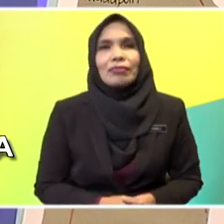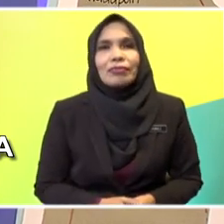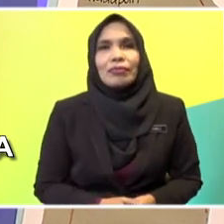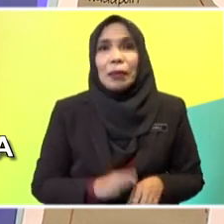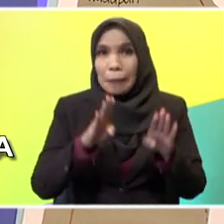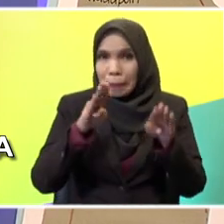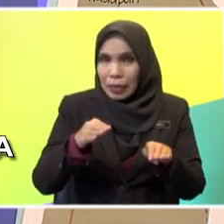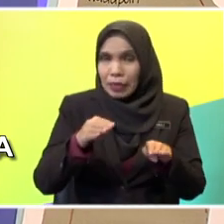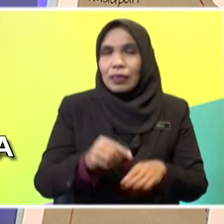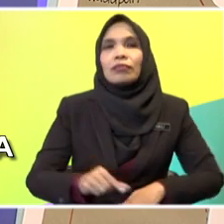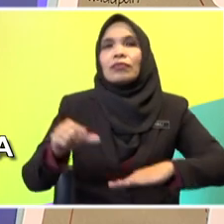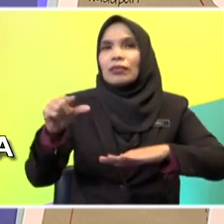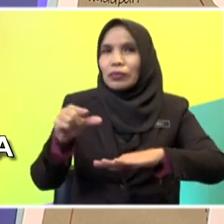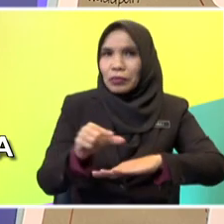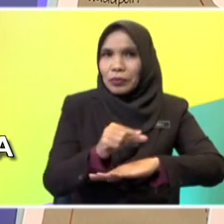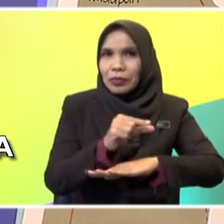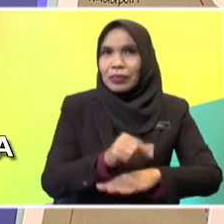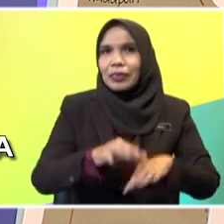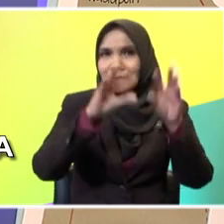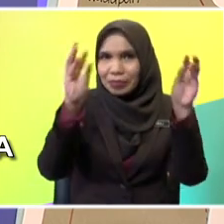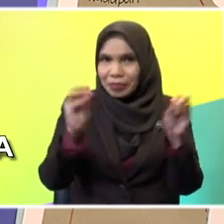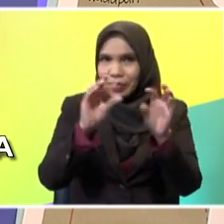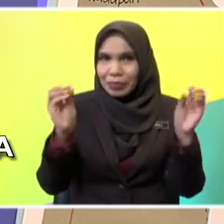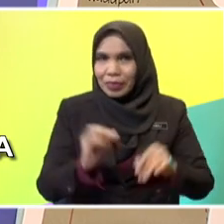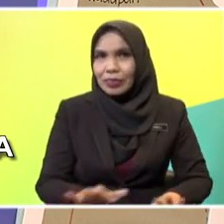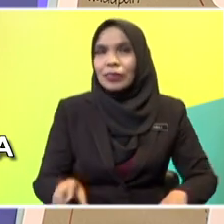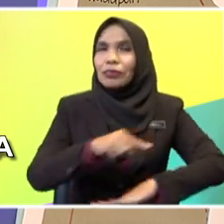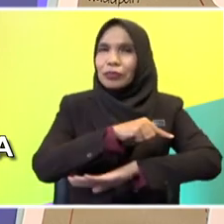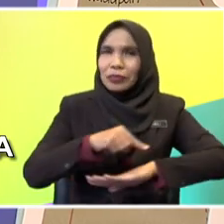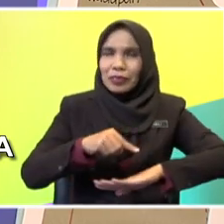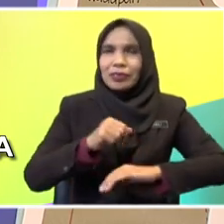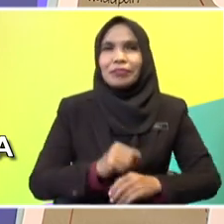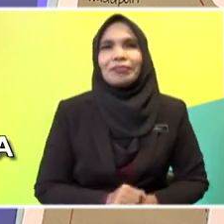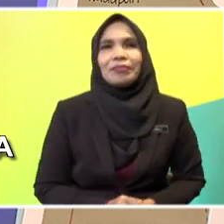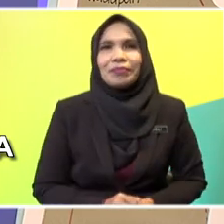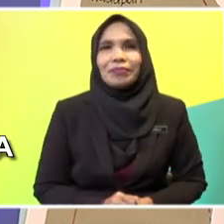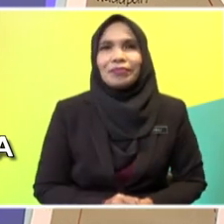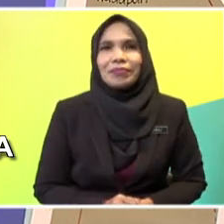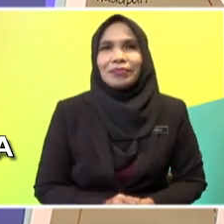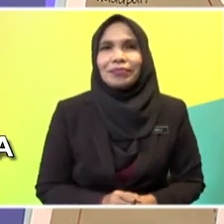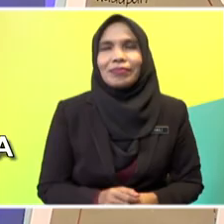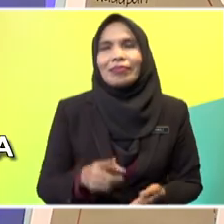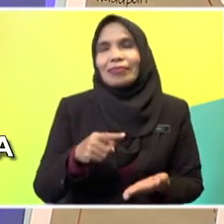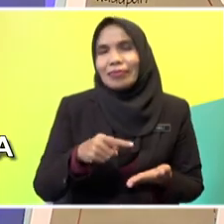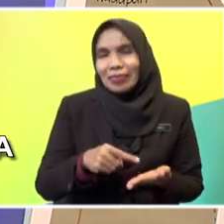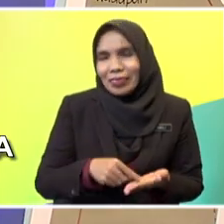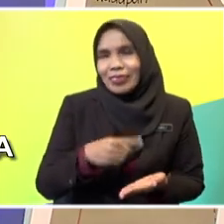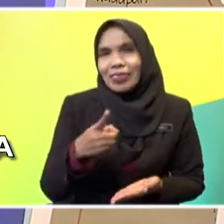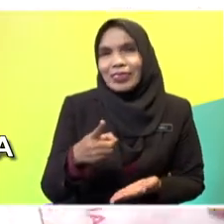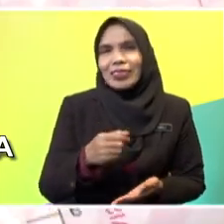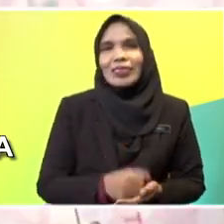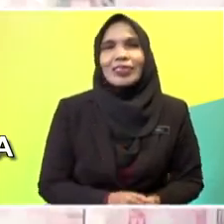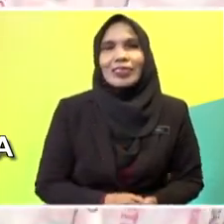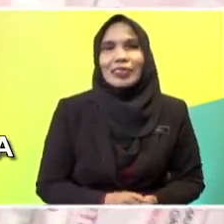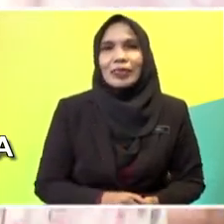untuk menggalakkan mereka terus mengembangkan bakat. Ini dia magic ruler yang sebenarnya